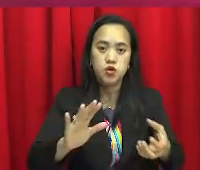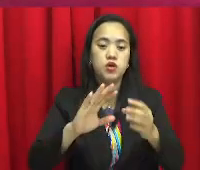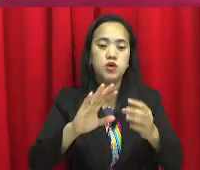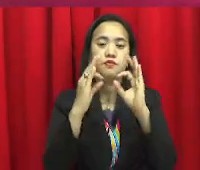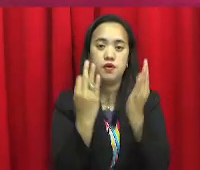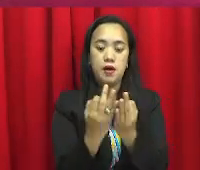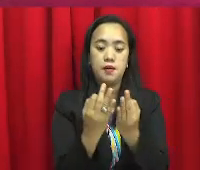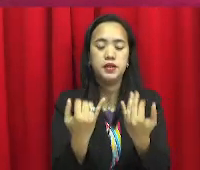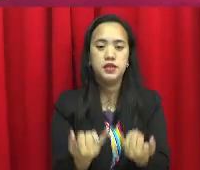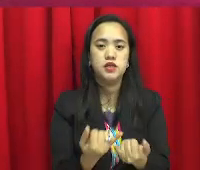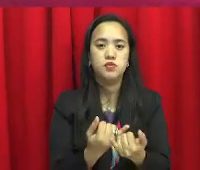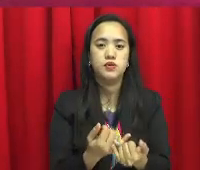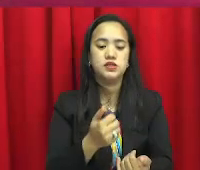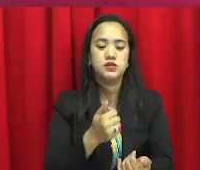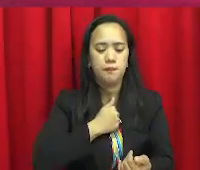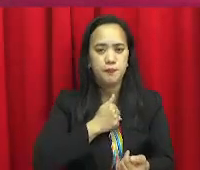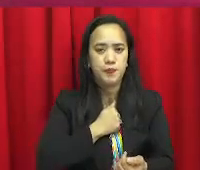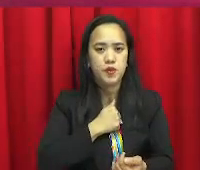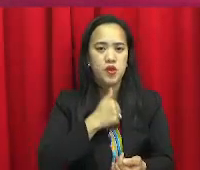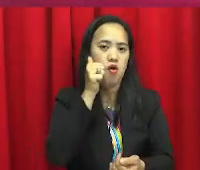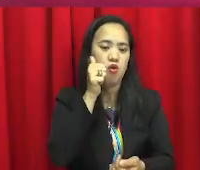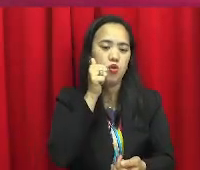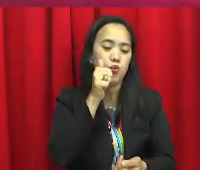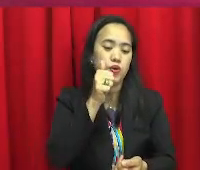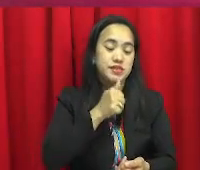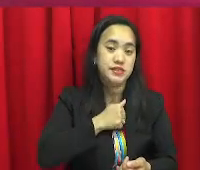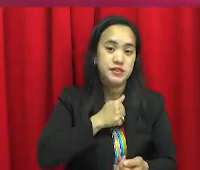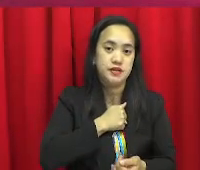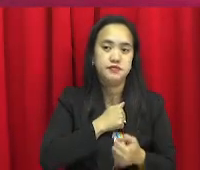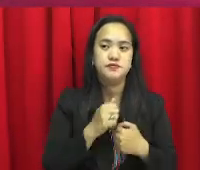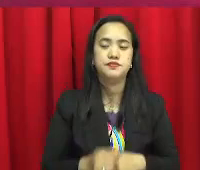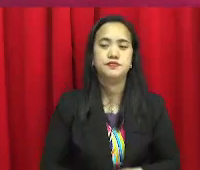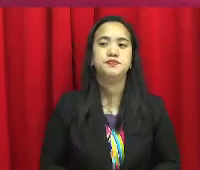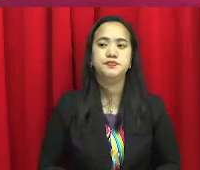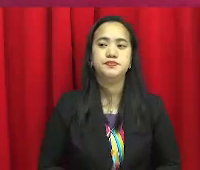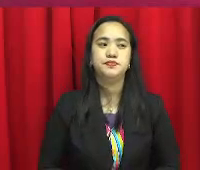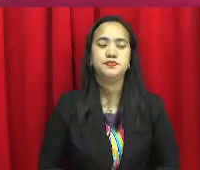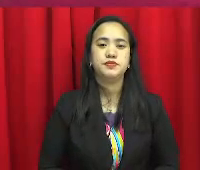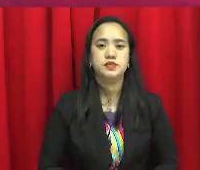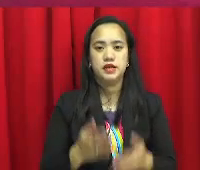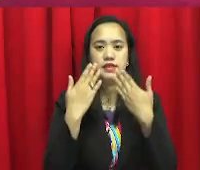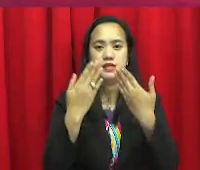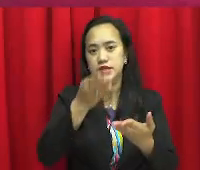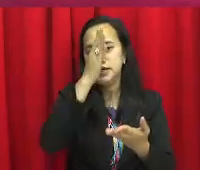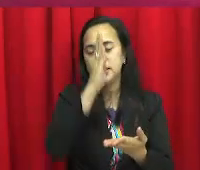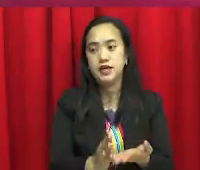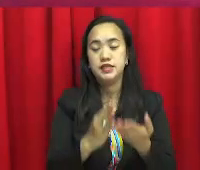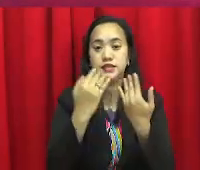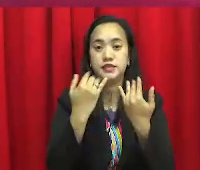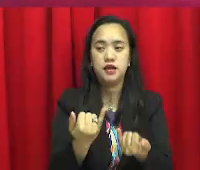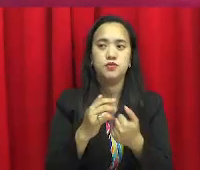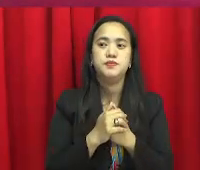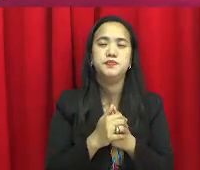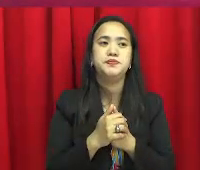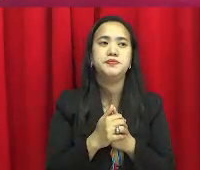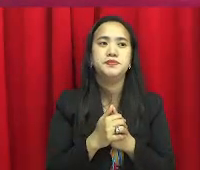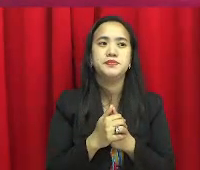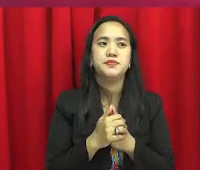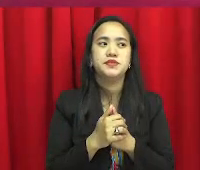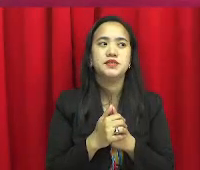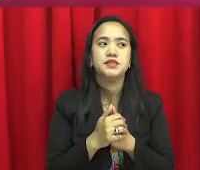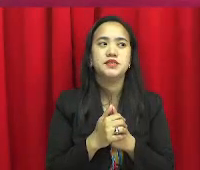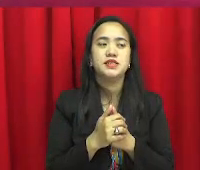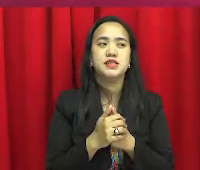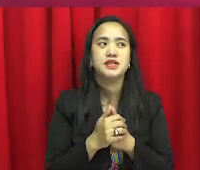nating pahintulutan na merong ganyan sa ating tahanan. Alright? Salamat sa Panginoon. Parang wala na